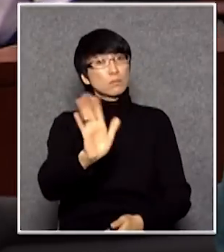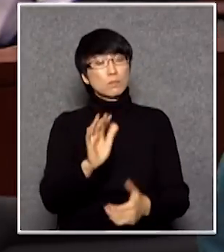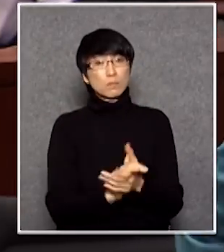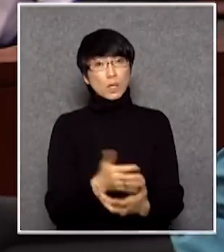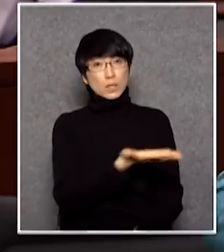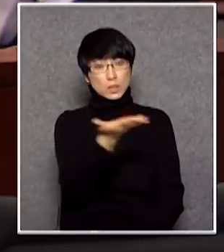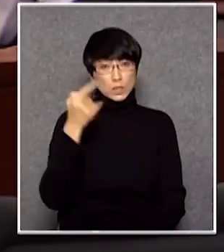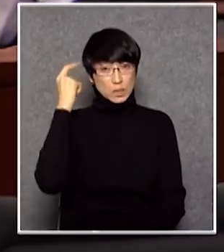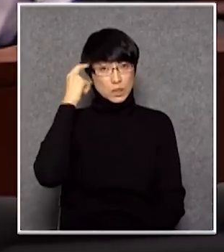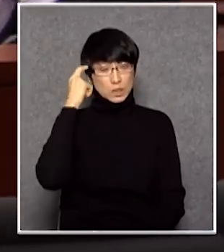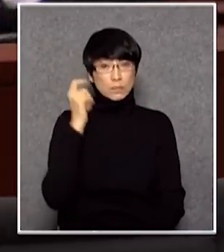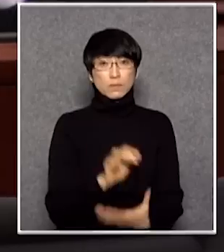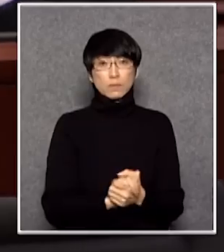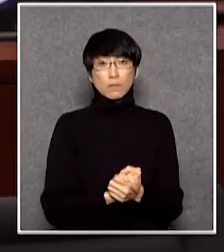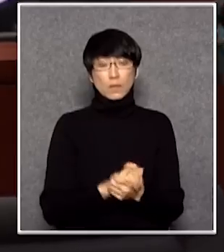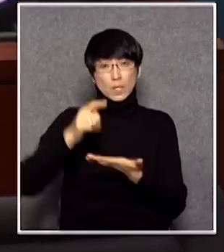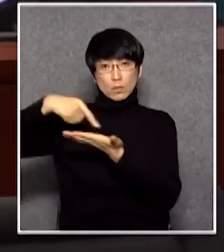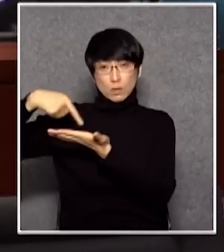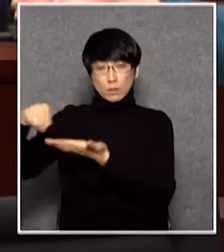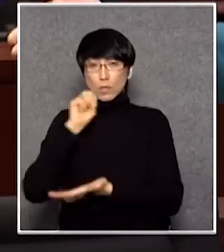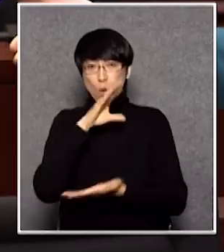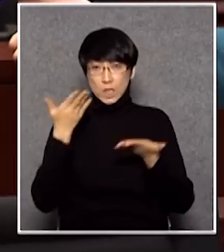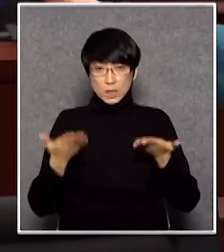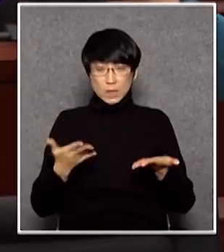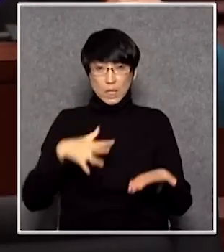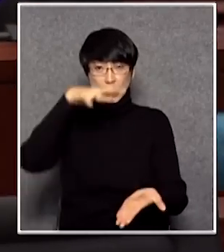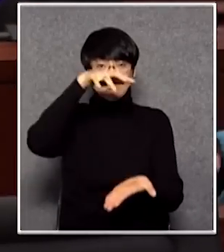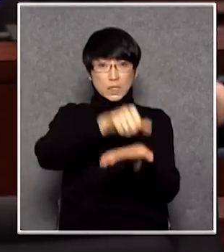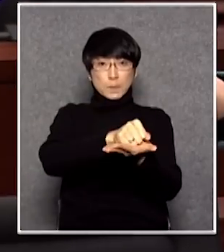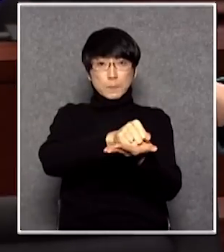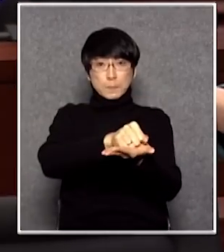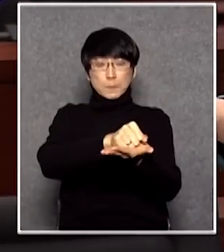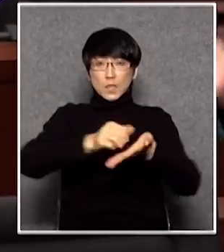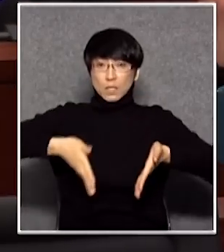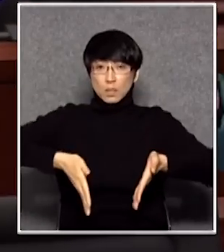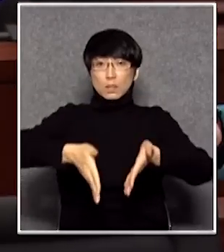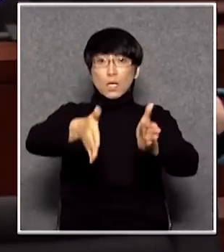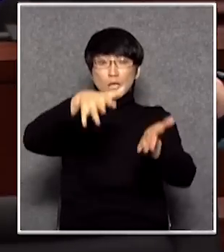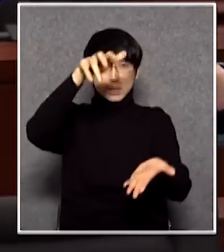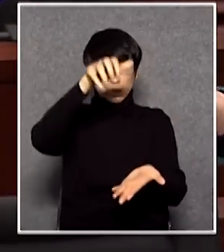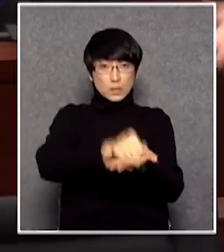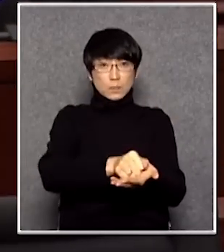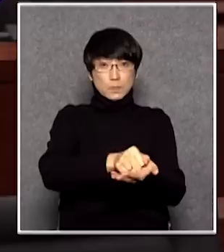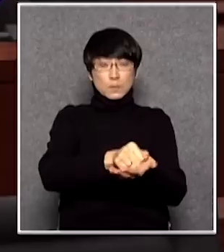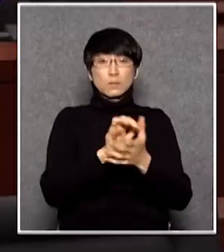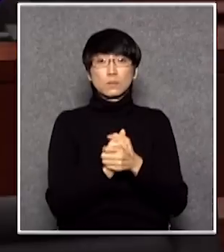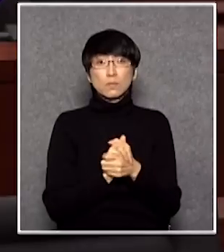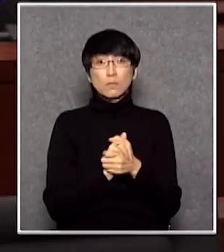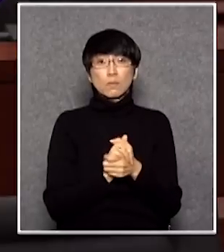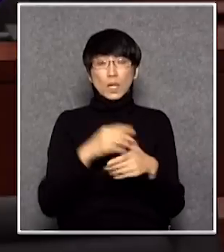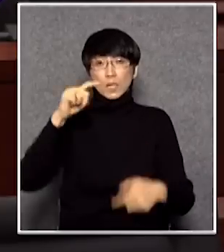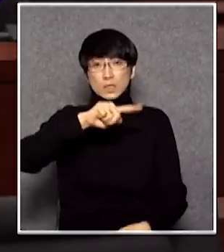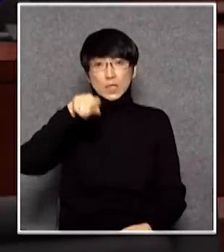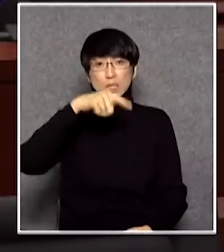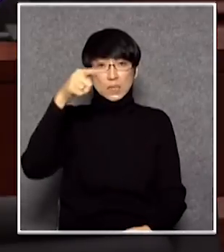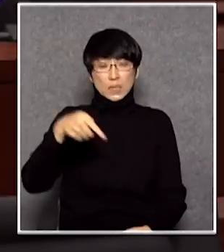道咧，有調查話咧，而家佔領緊喺街度佔領緊，當佢我當你一千人佔領